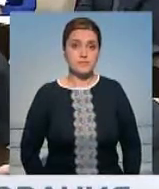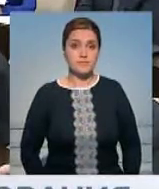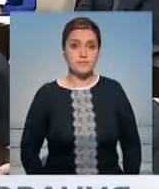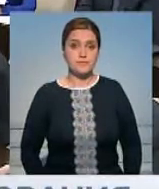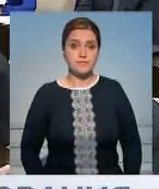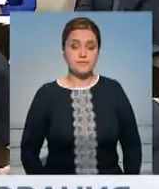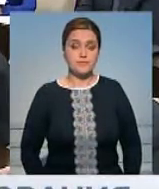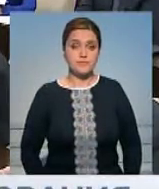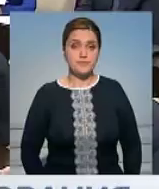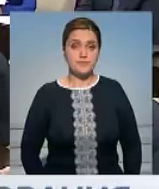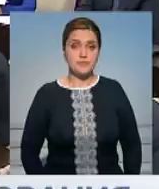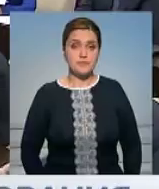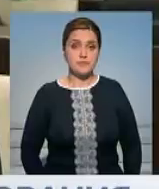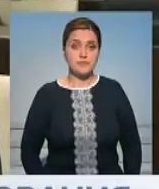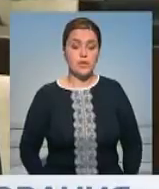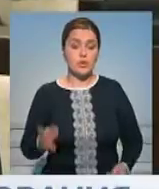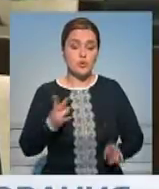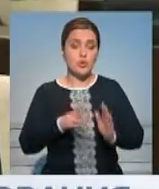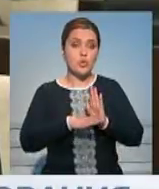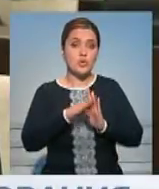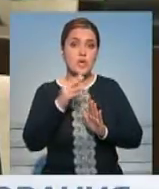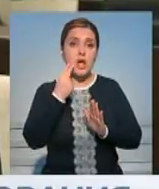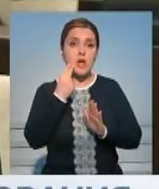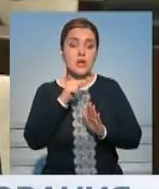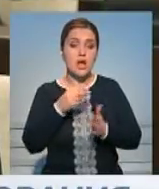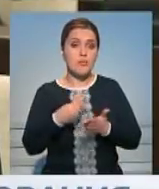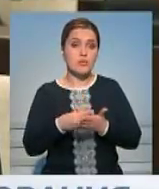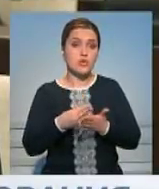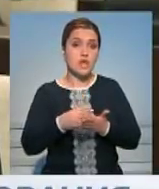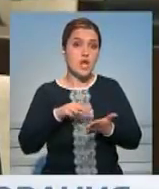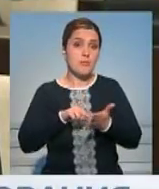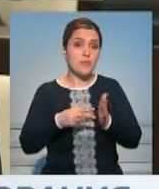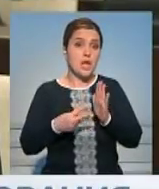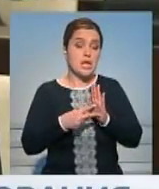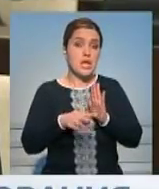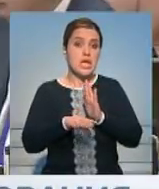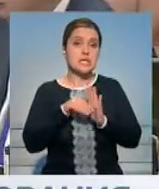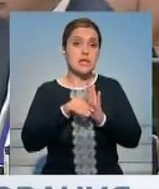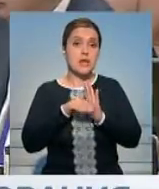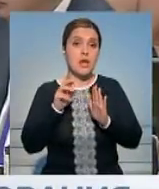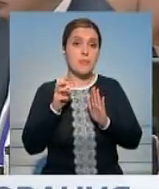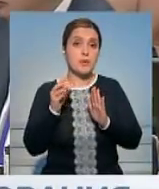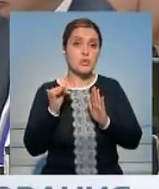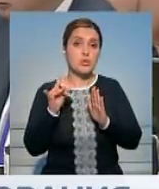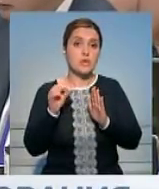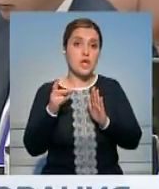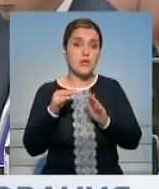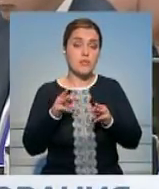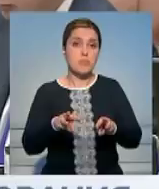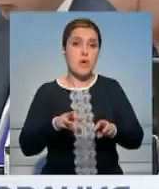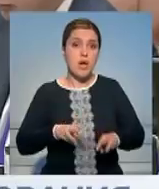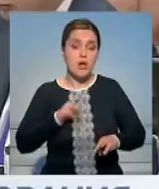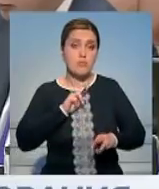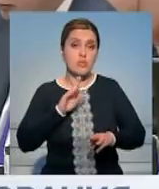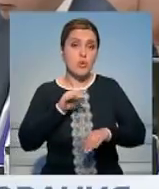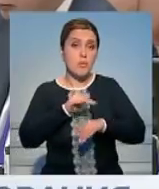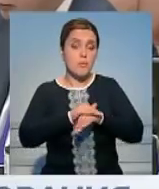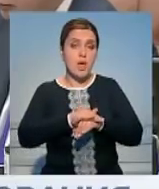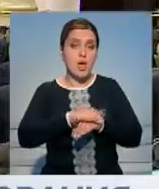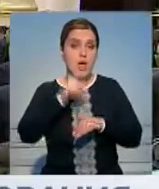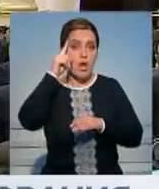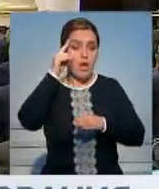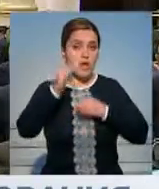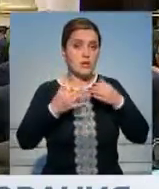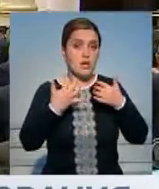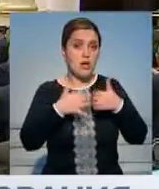Говорили сенаторы и о повышении качества бюджетного планирования. По словам депутата Серика Бектурганова, министерство работает по факту, не анализируя опыт